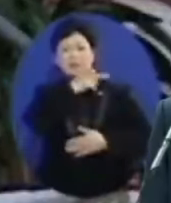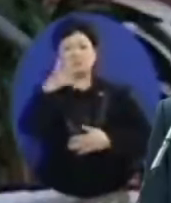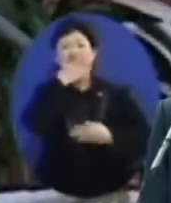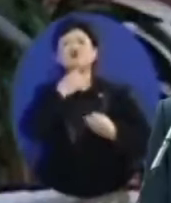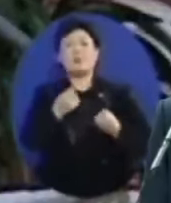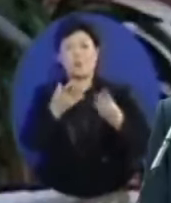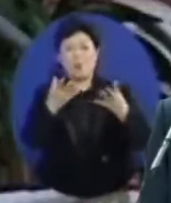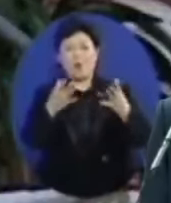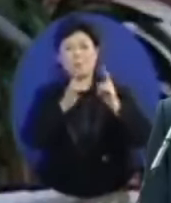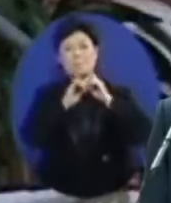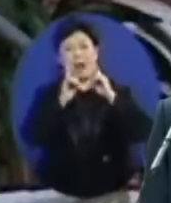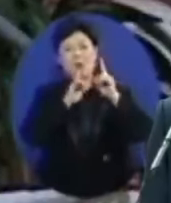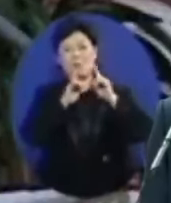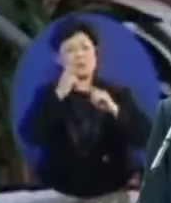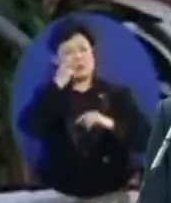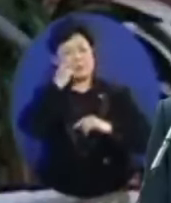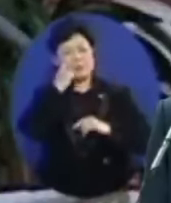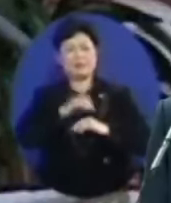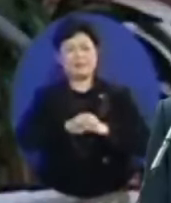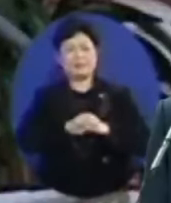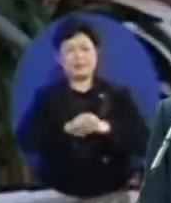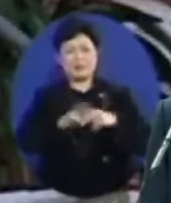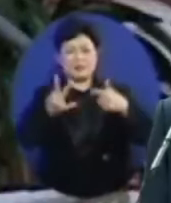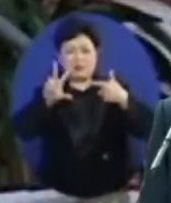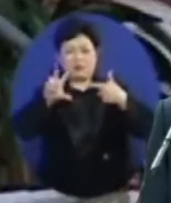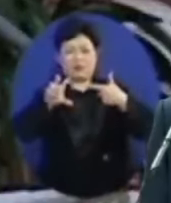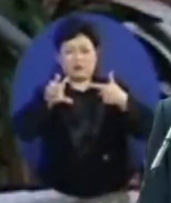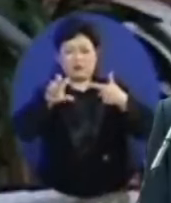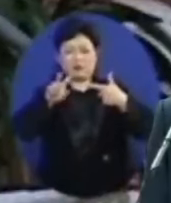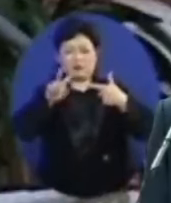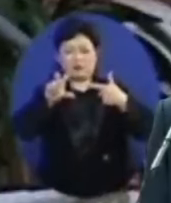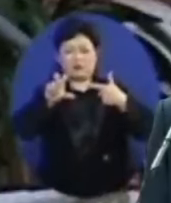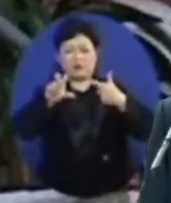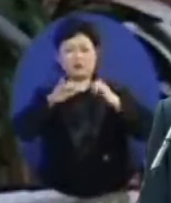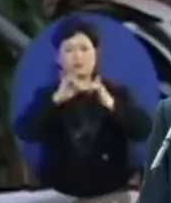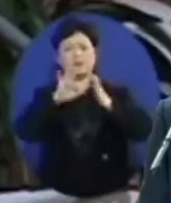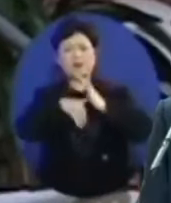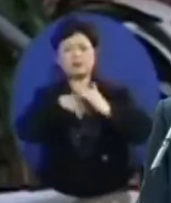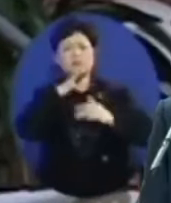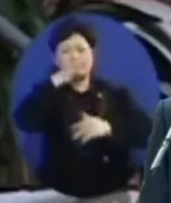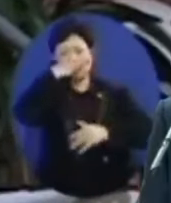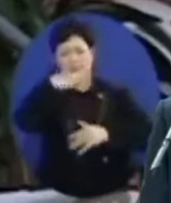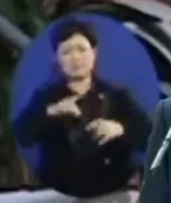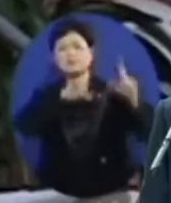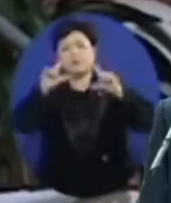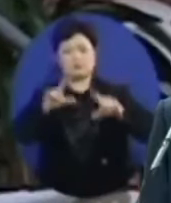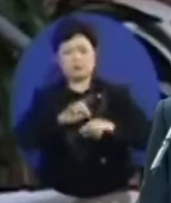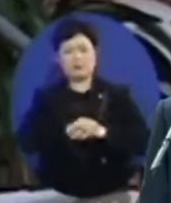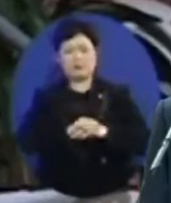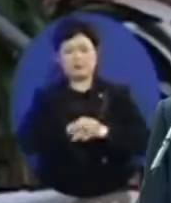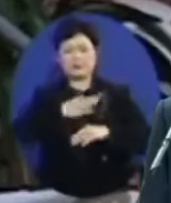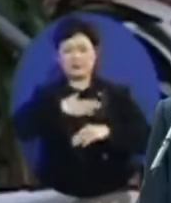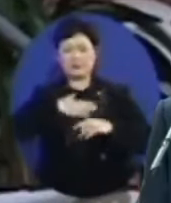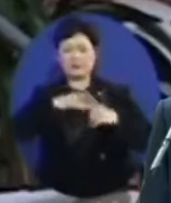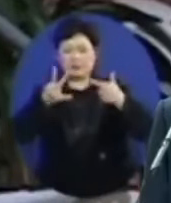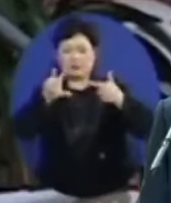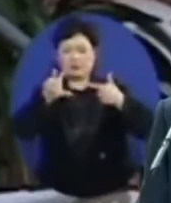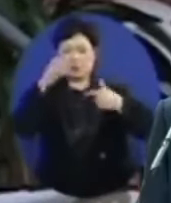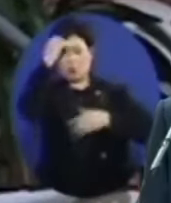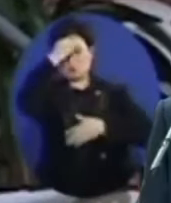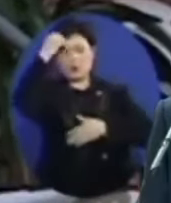축복인지 말로 형용할 수 없어요. 6.25 사변 때 우리가 살기가 힘들었지 않습니까? 저는 6.25 사변 때